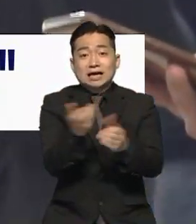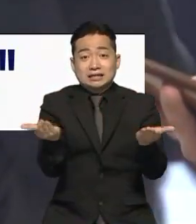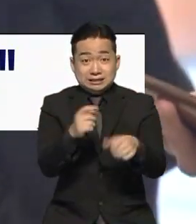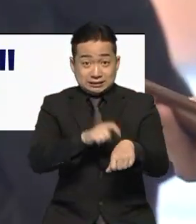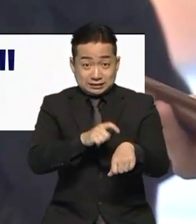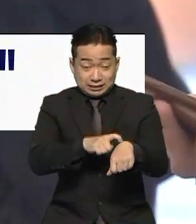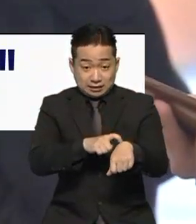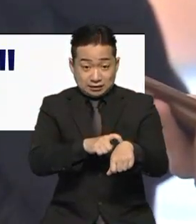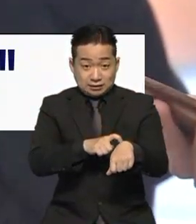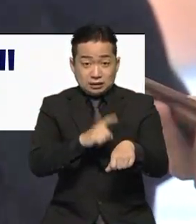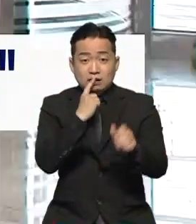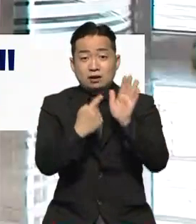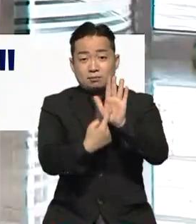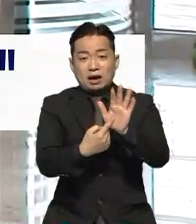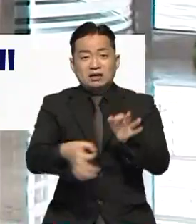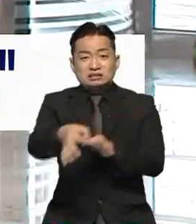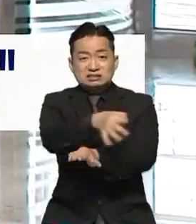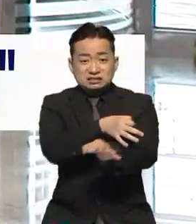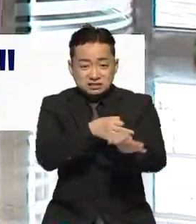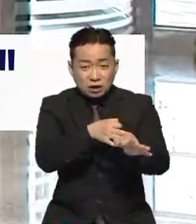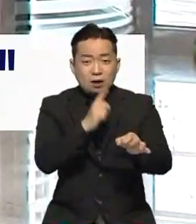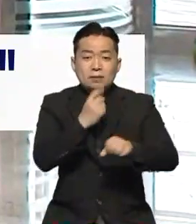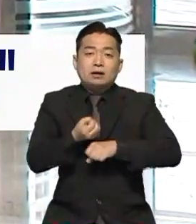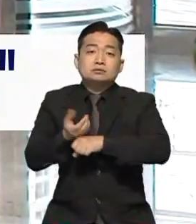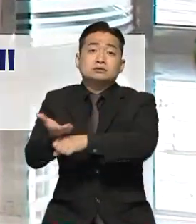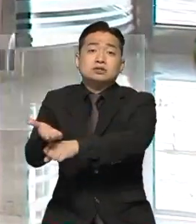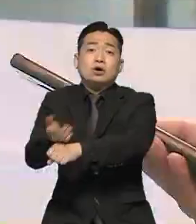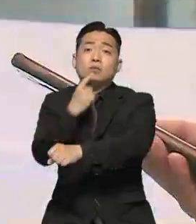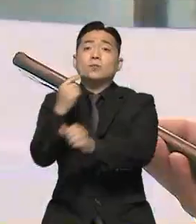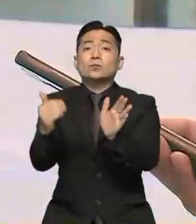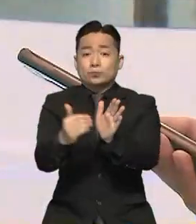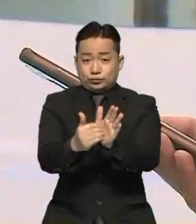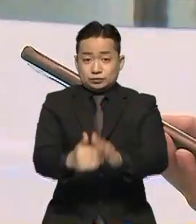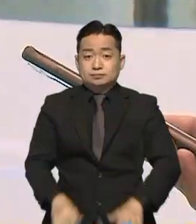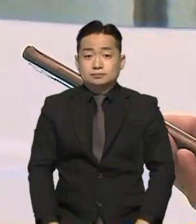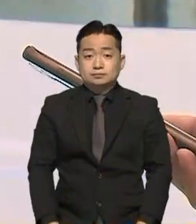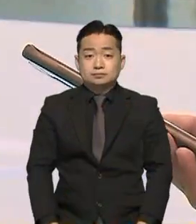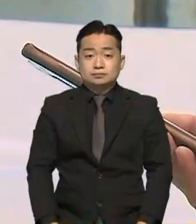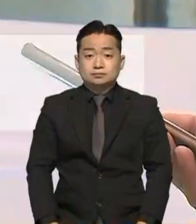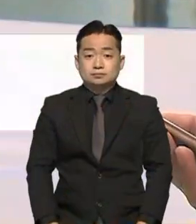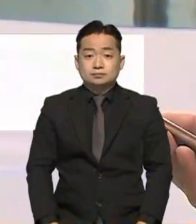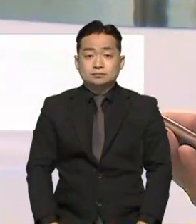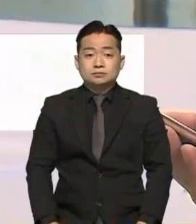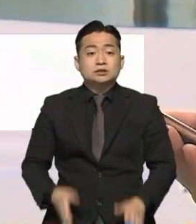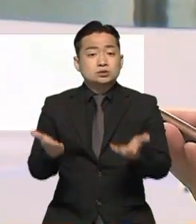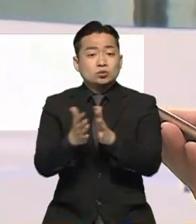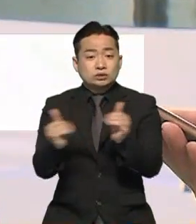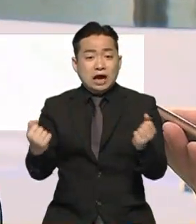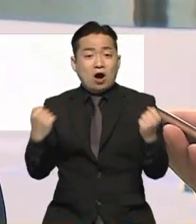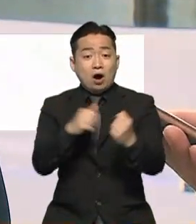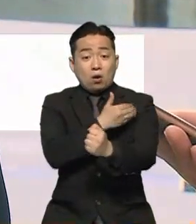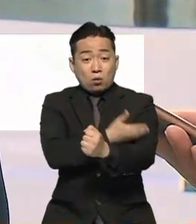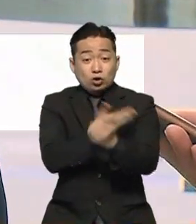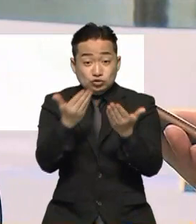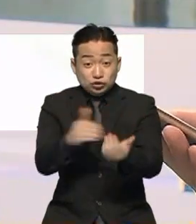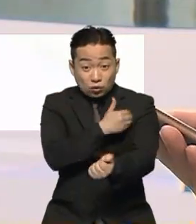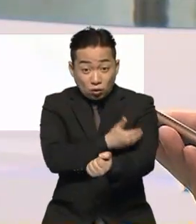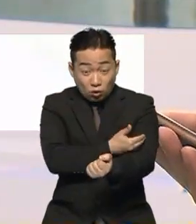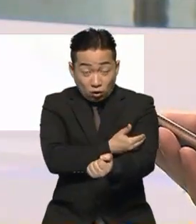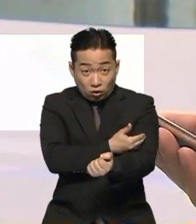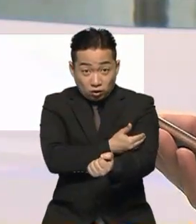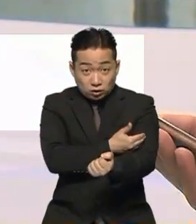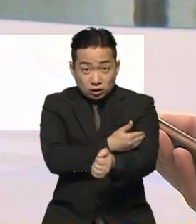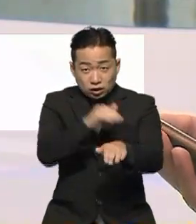근로 발언은 업계의 의견을 전한 것이라고 풀이했습니다. 노동자의 건강권이나 휴식권도 균형을